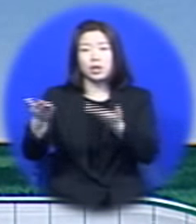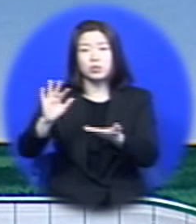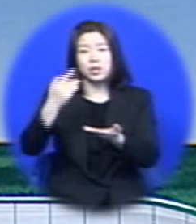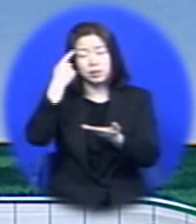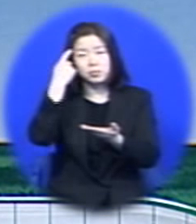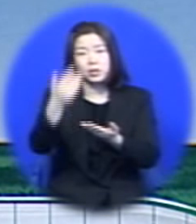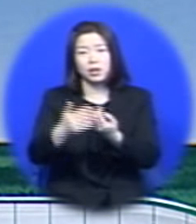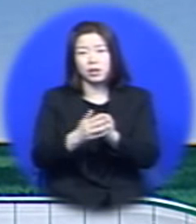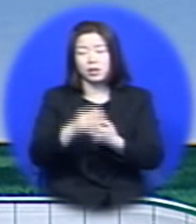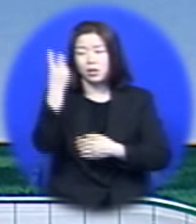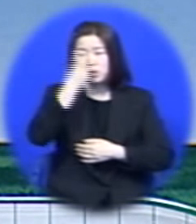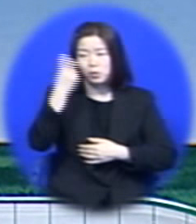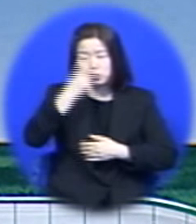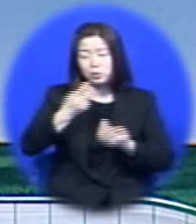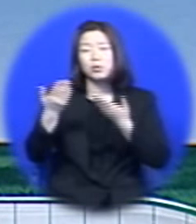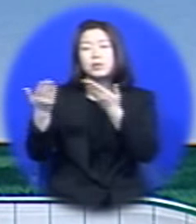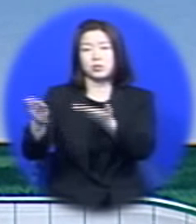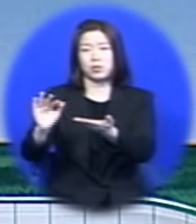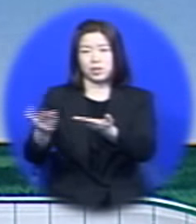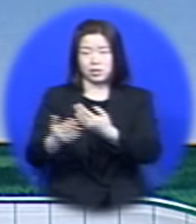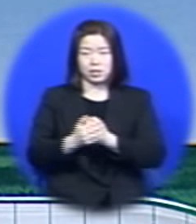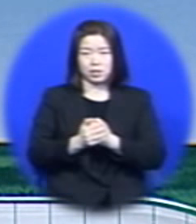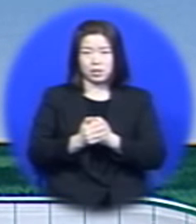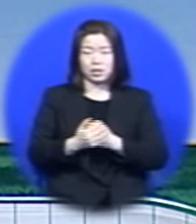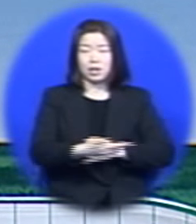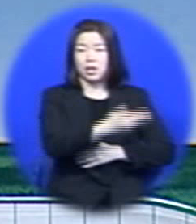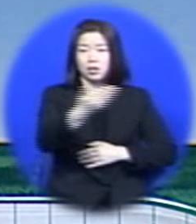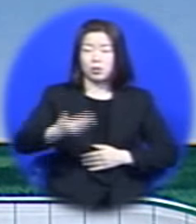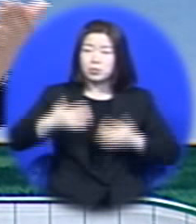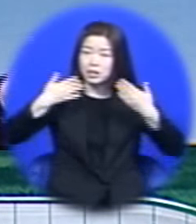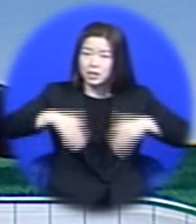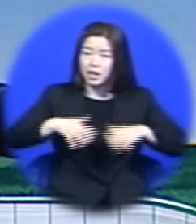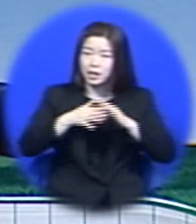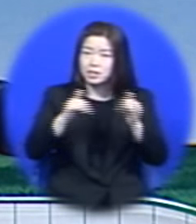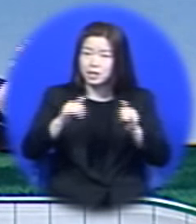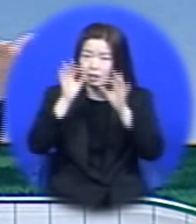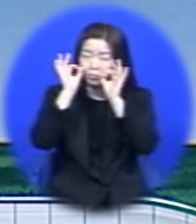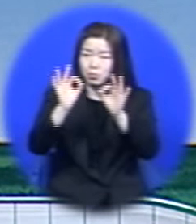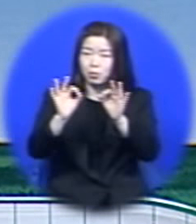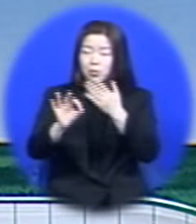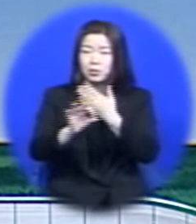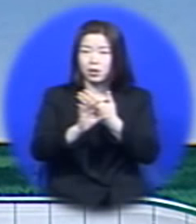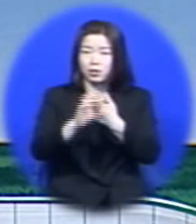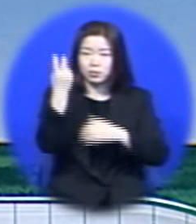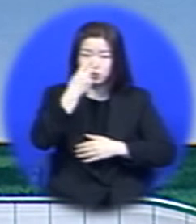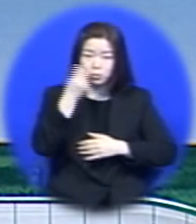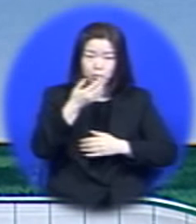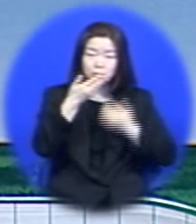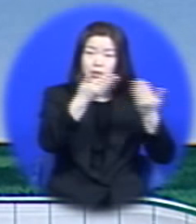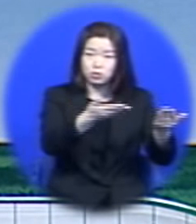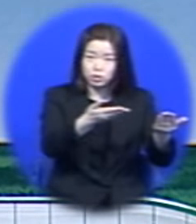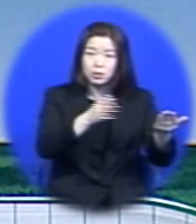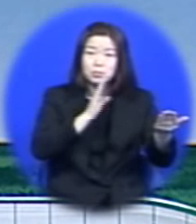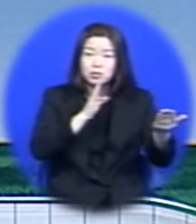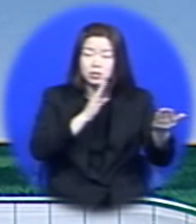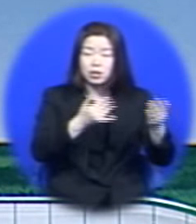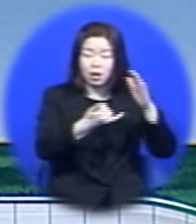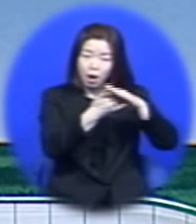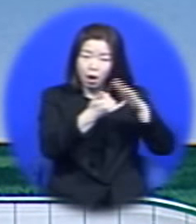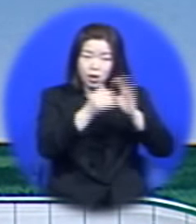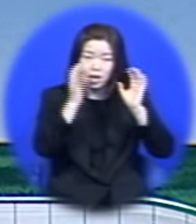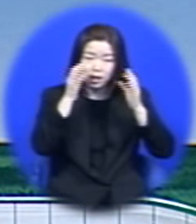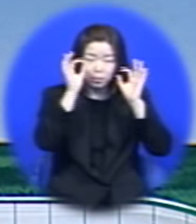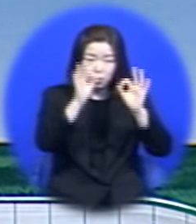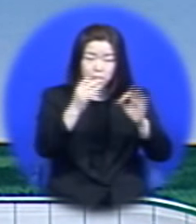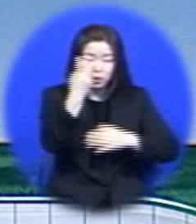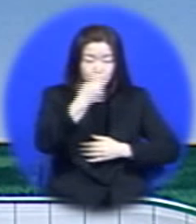돌봐야 하는 겁니다. 여러분 약한 사람을 보면 돌보잖아요. 어린아이를 보면